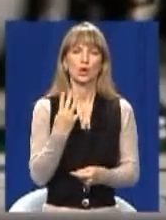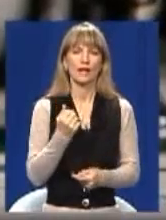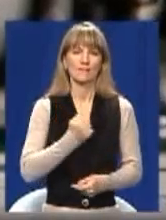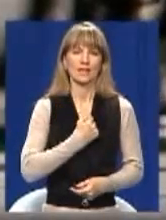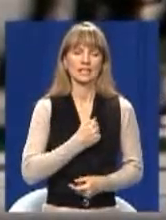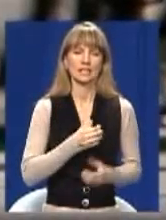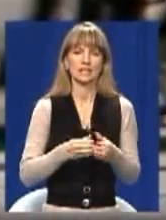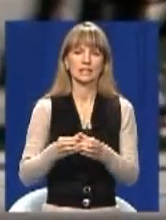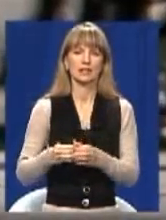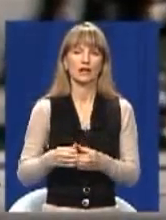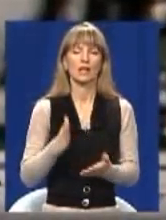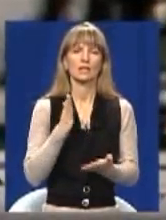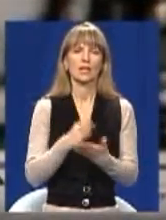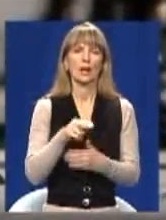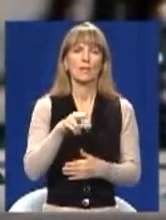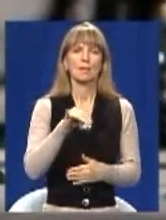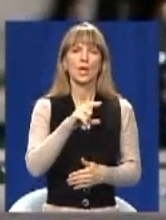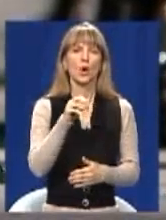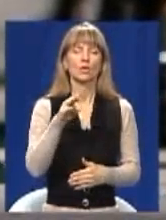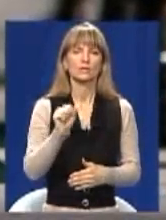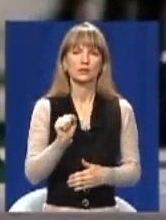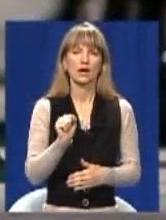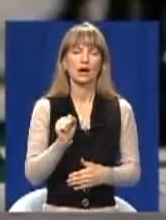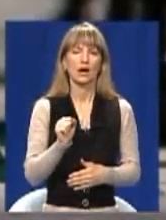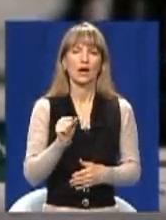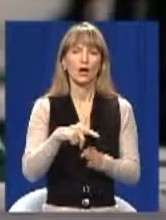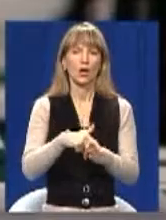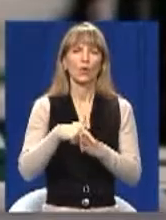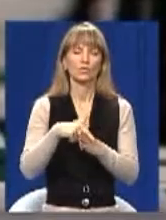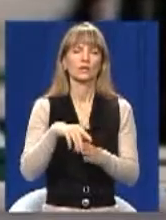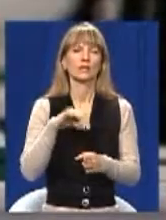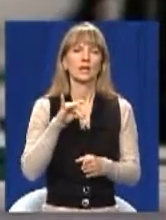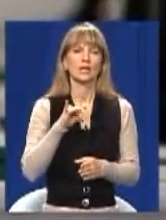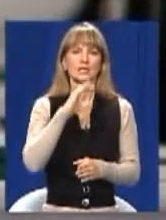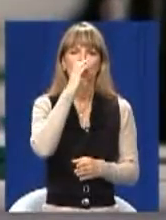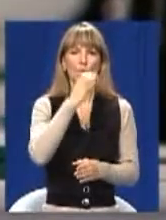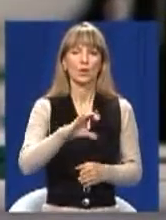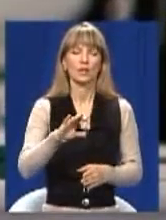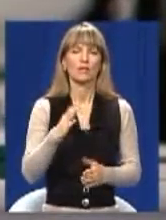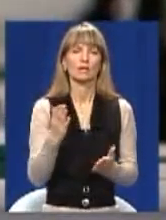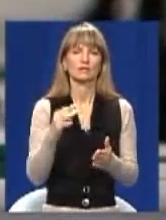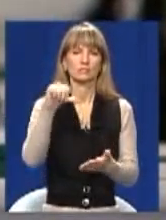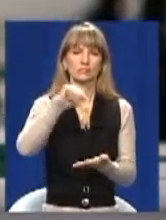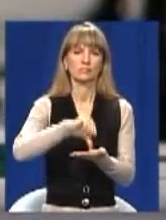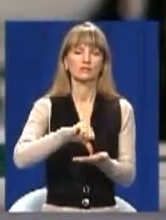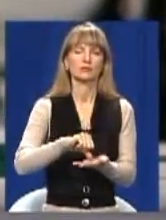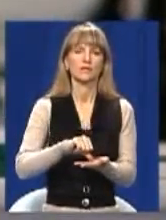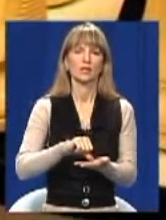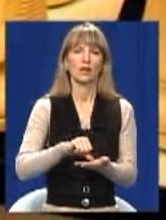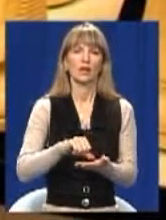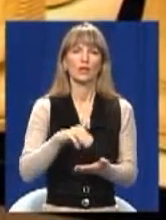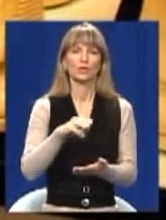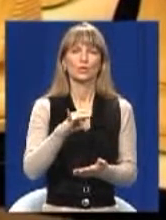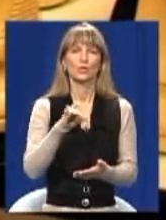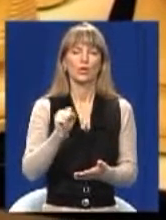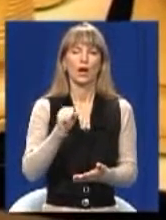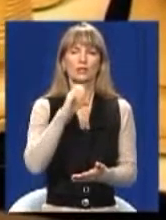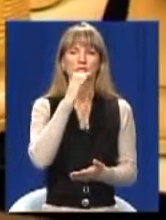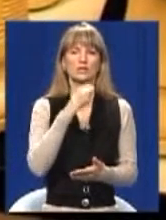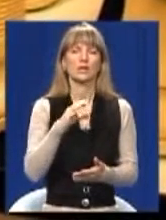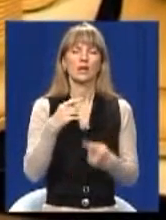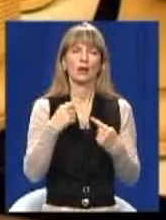що включає в себе піхоту, кіноту, слонів і колісниці, які представлені в шахах пішаком, конем, слоном і турою. У 7